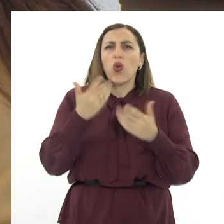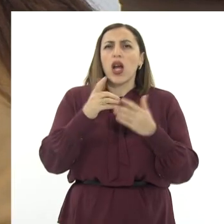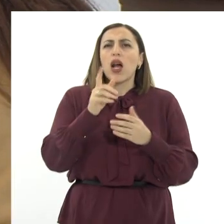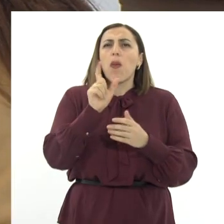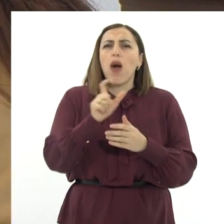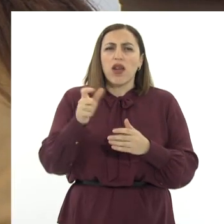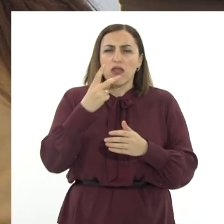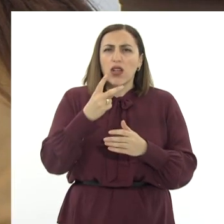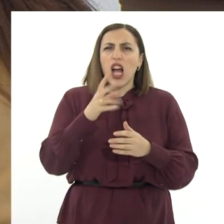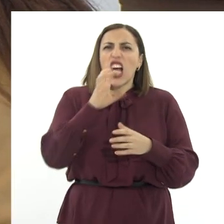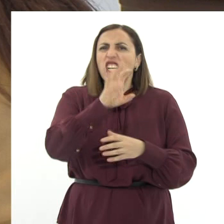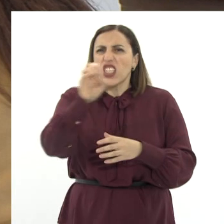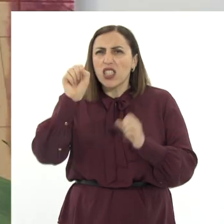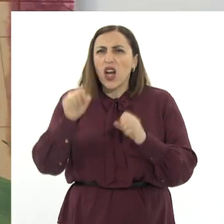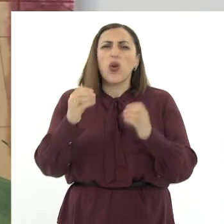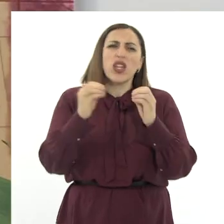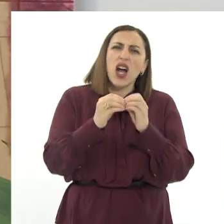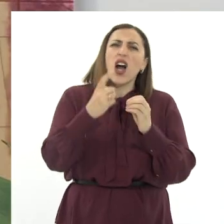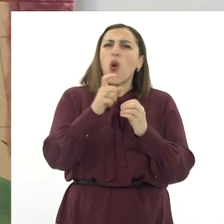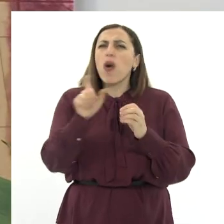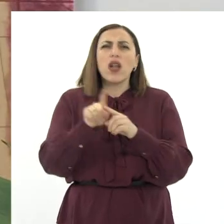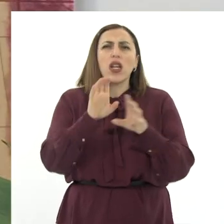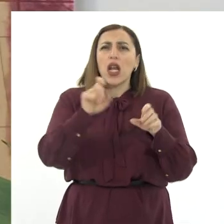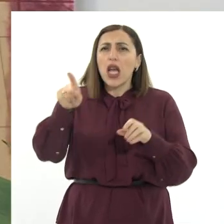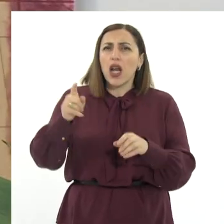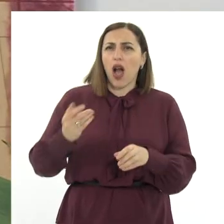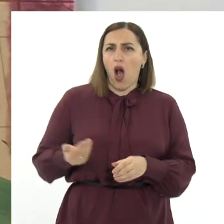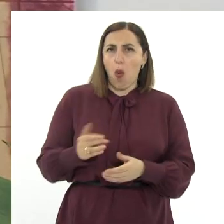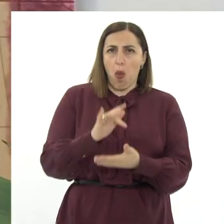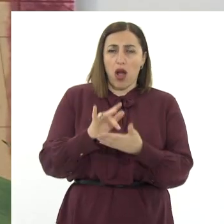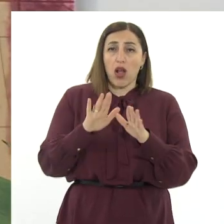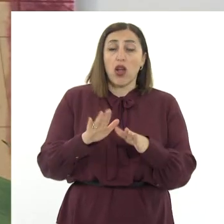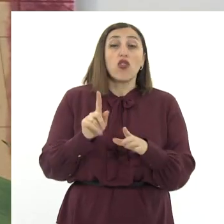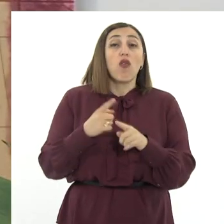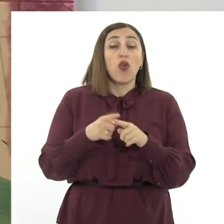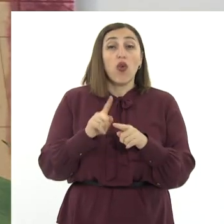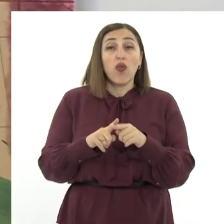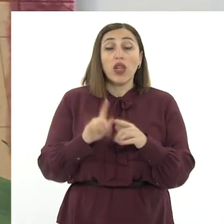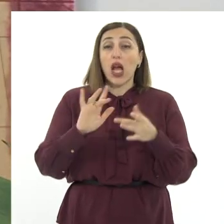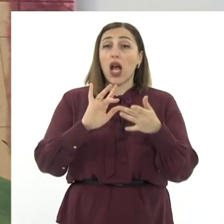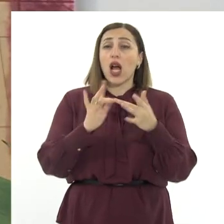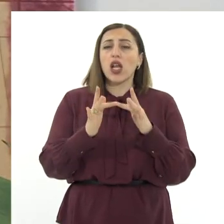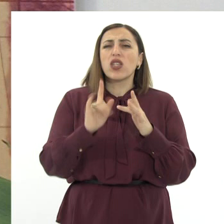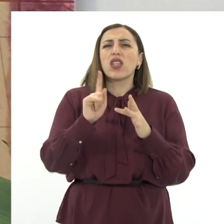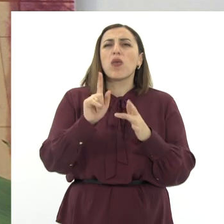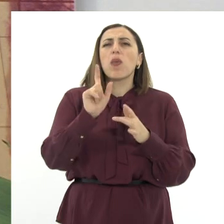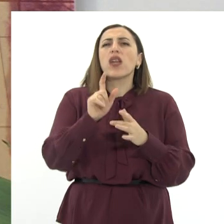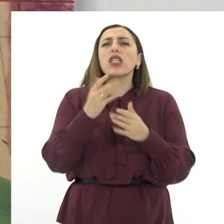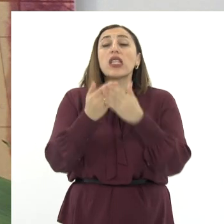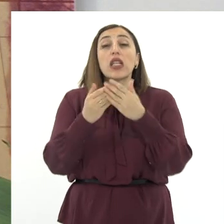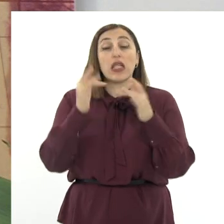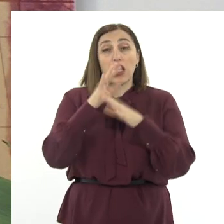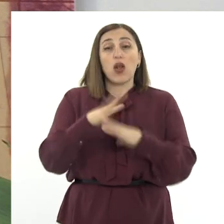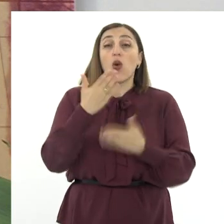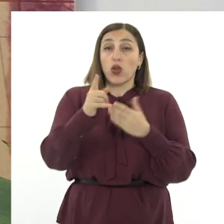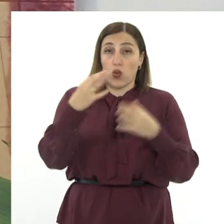տեսնի, 10 հոգու վրա հարձակվելու է, 100 հոգի տեսնի, 100 հոգու վրա, ու նա ապրում է քաղաքում, ինչի, որտեղ համացանցում ինչ-որ